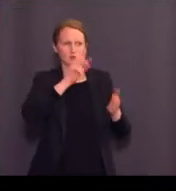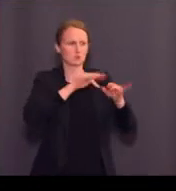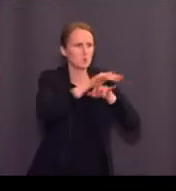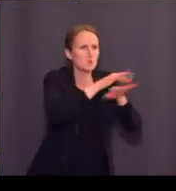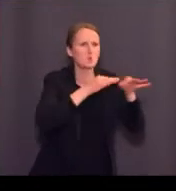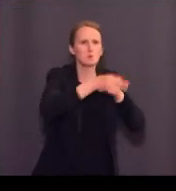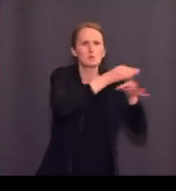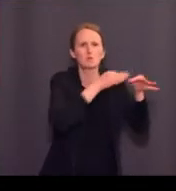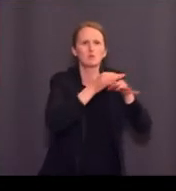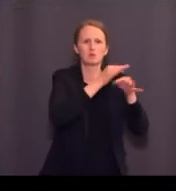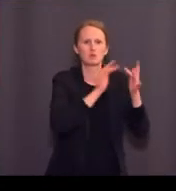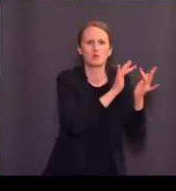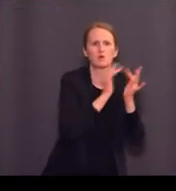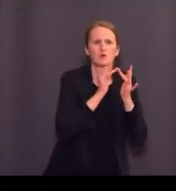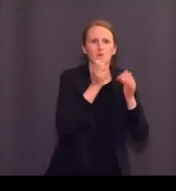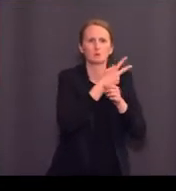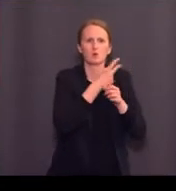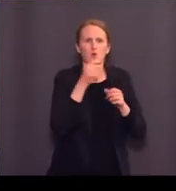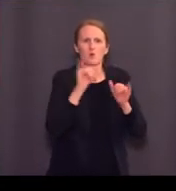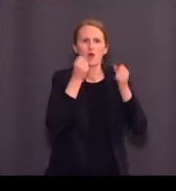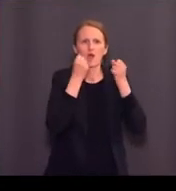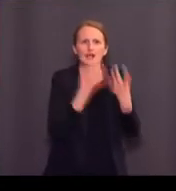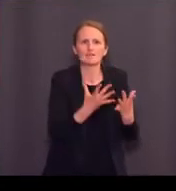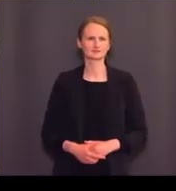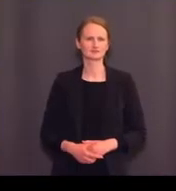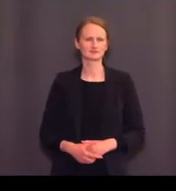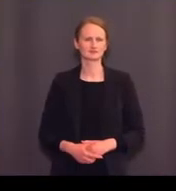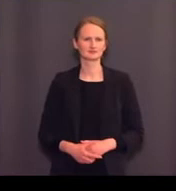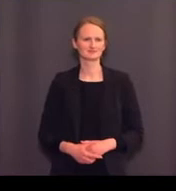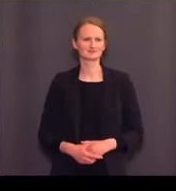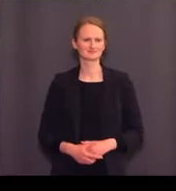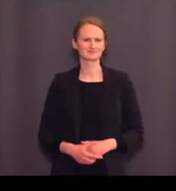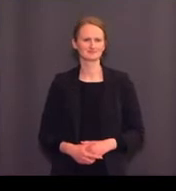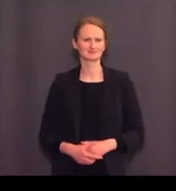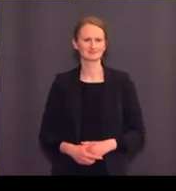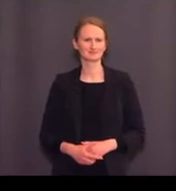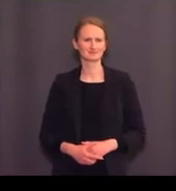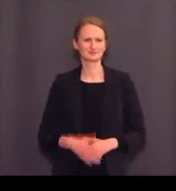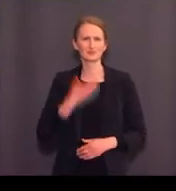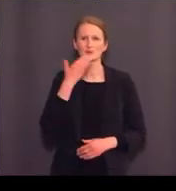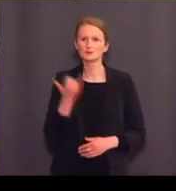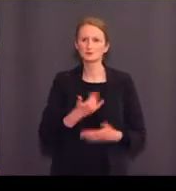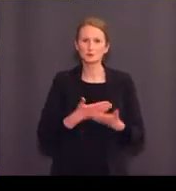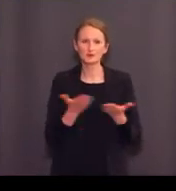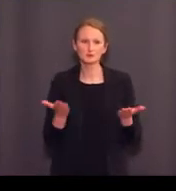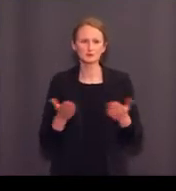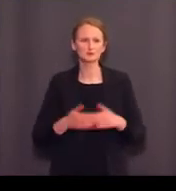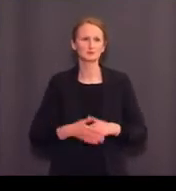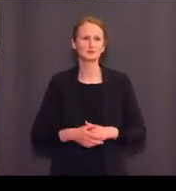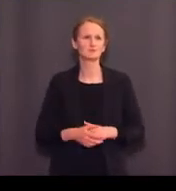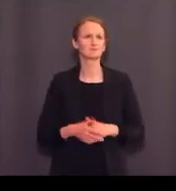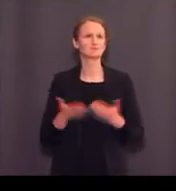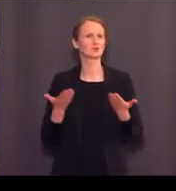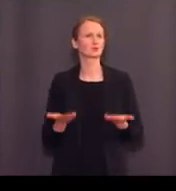être un point de départ d'un certain nombre de transmissions. Bonjour à toutes et à tous. En ce mardi